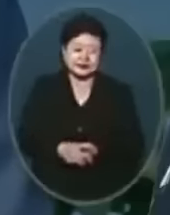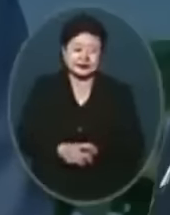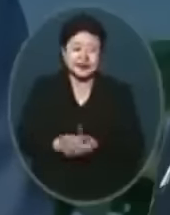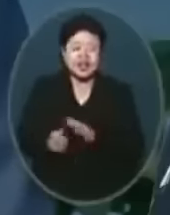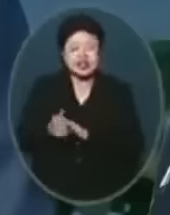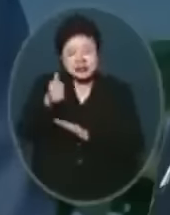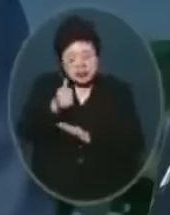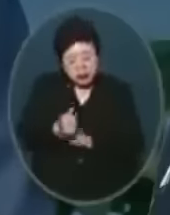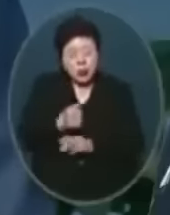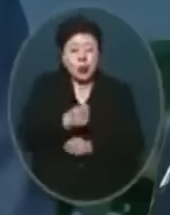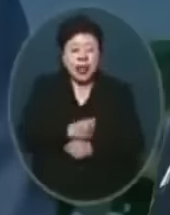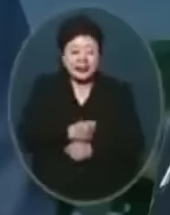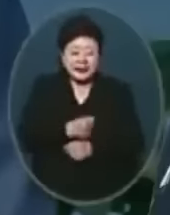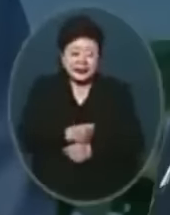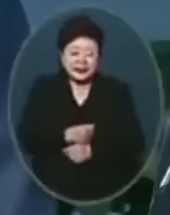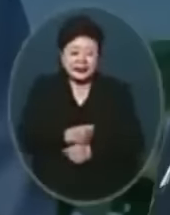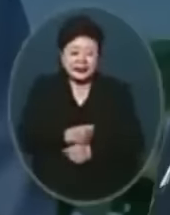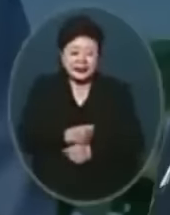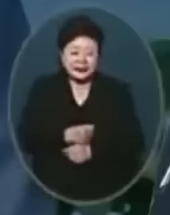성공한